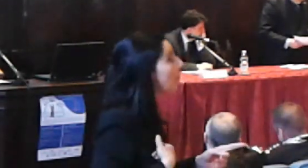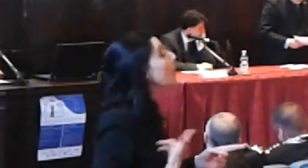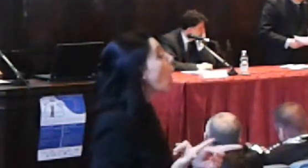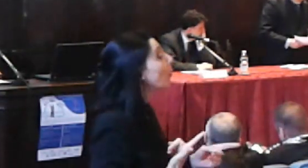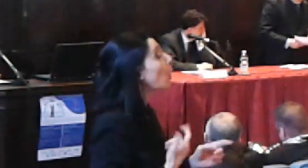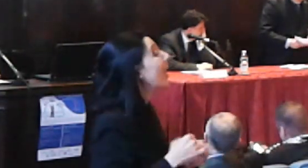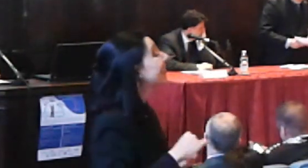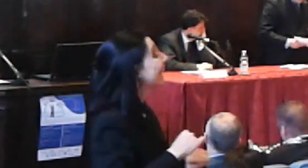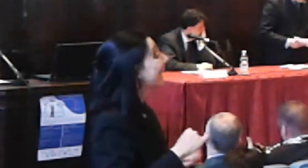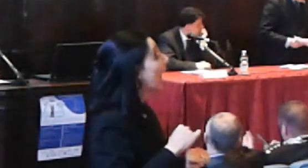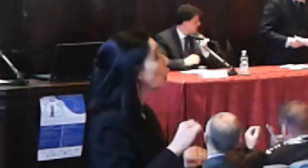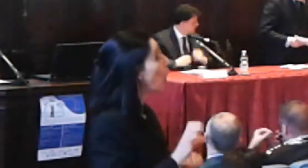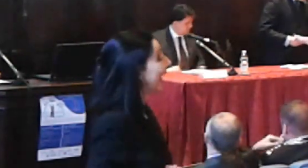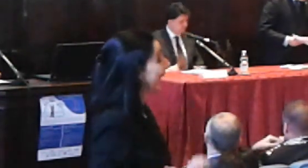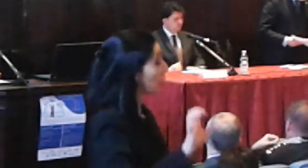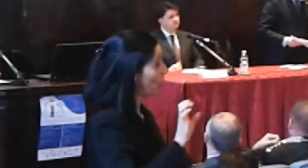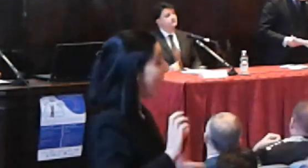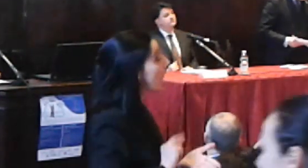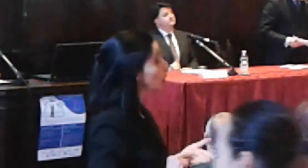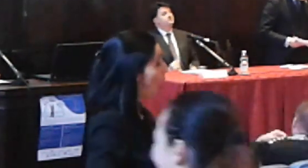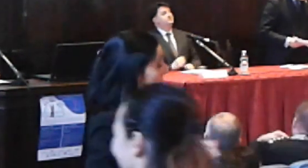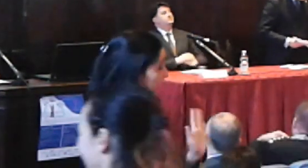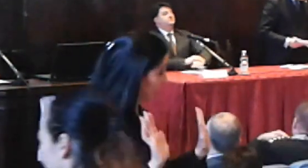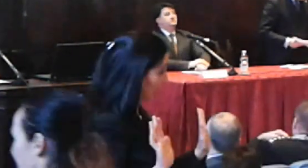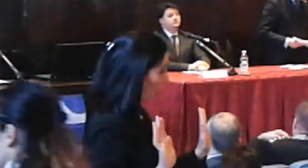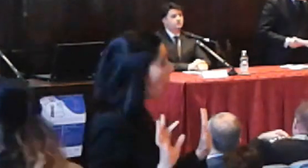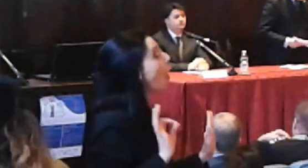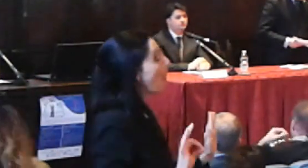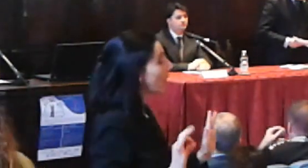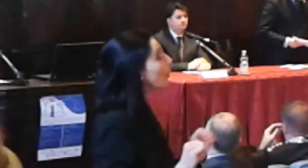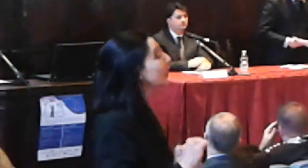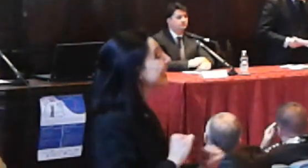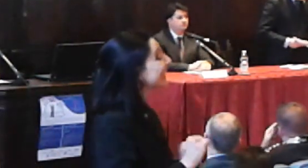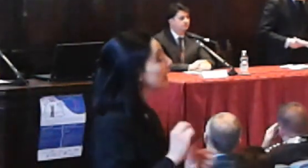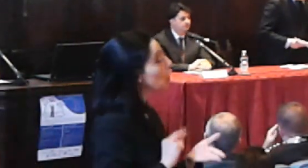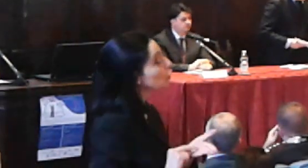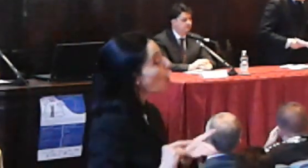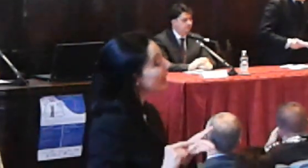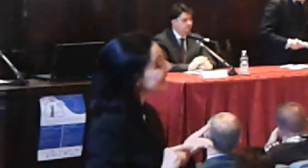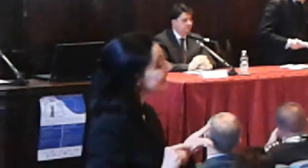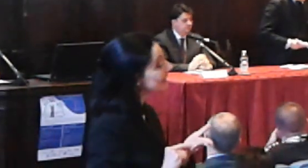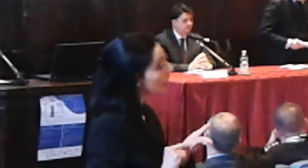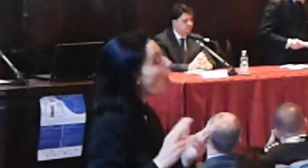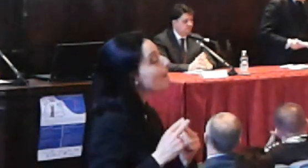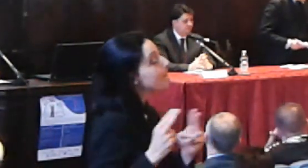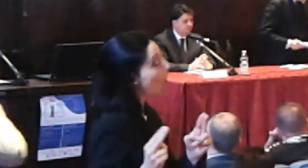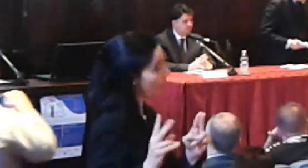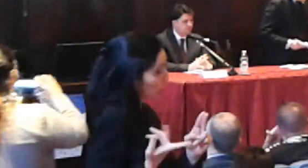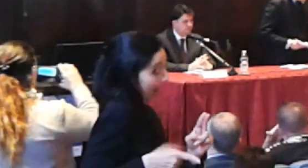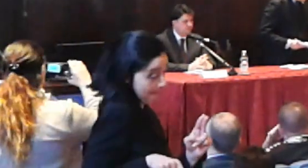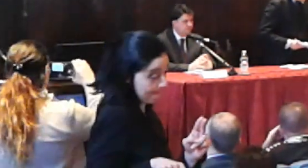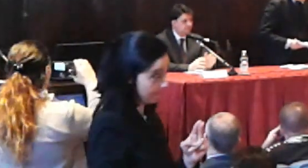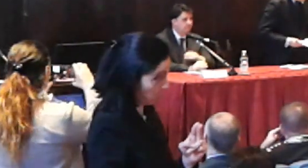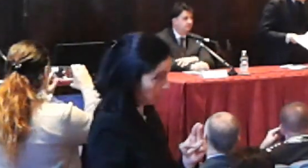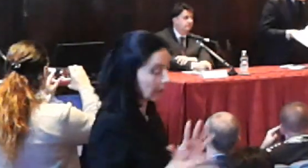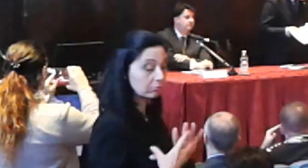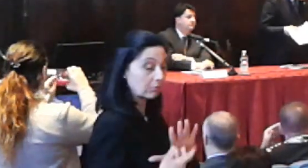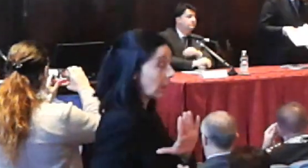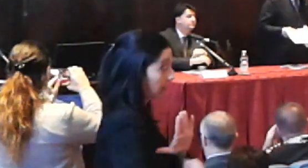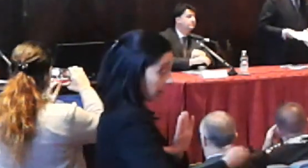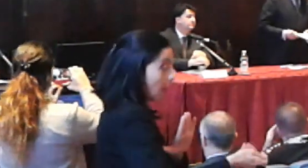regionale, scolastico regionale, anche la direttrice dell'ufficio scolastico provinciale provvederanno anche a rendere partecipi tutte le scuole, perché